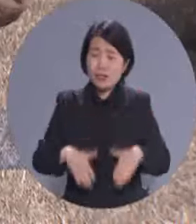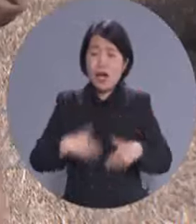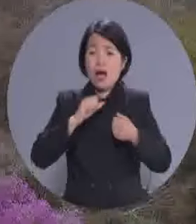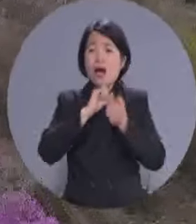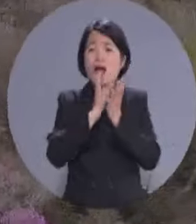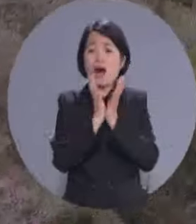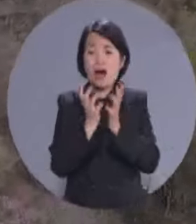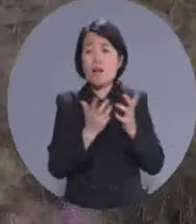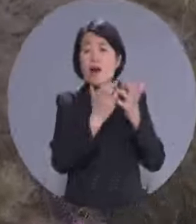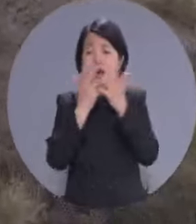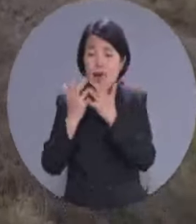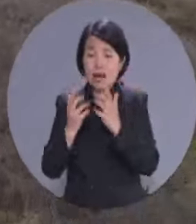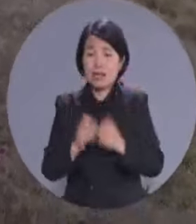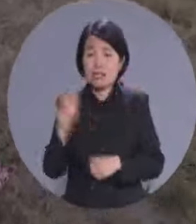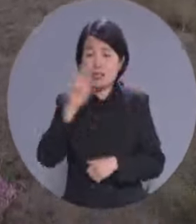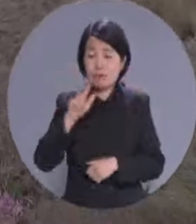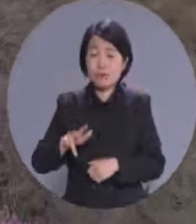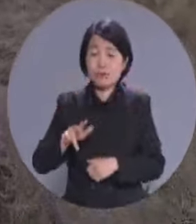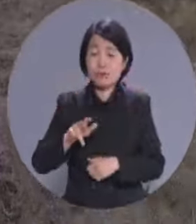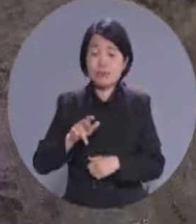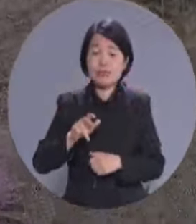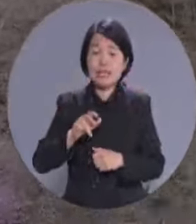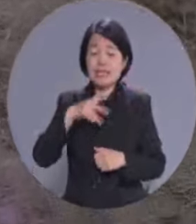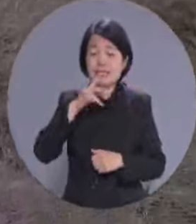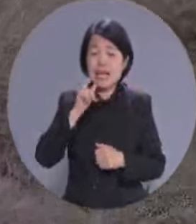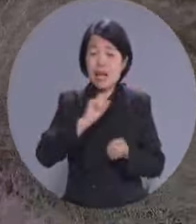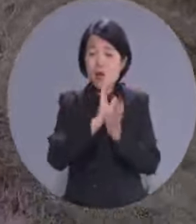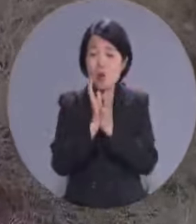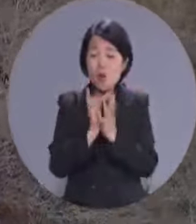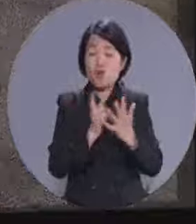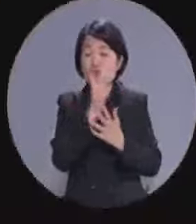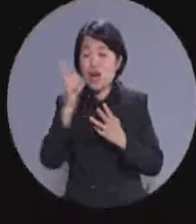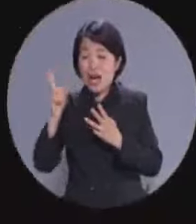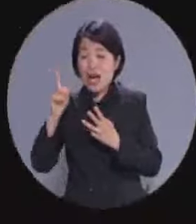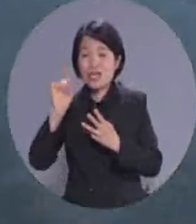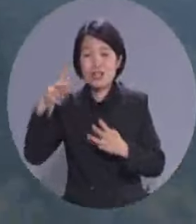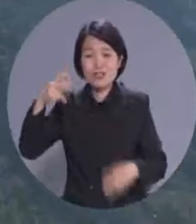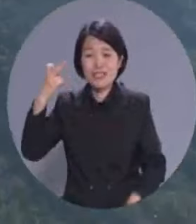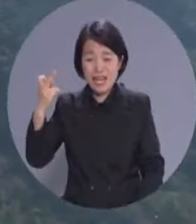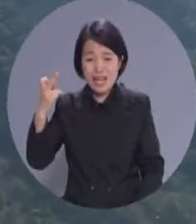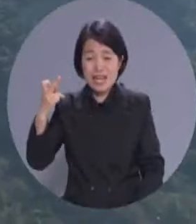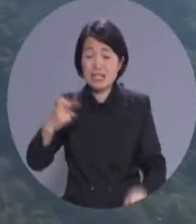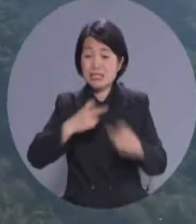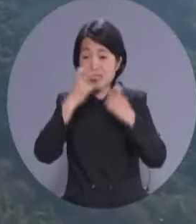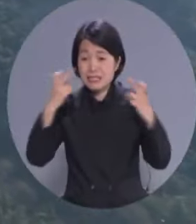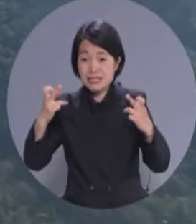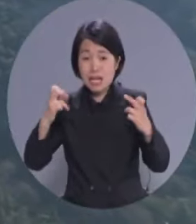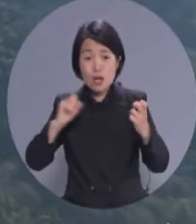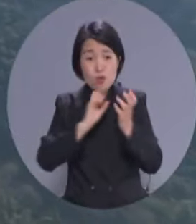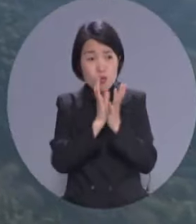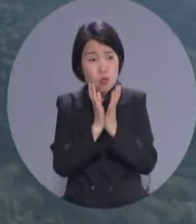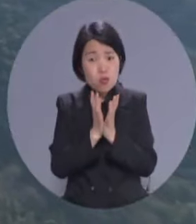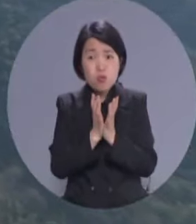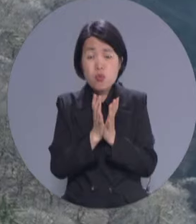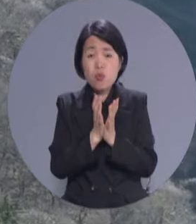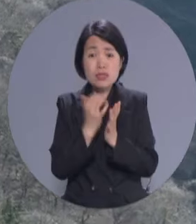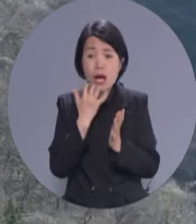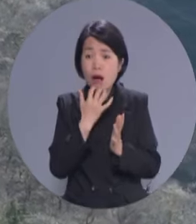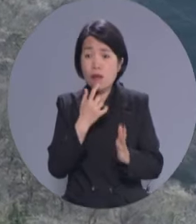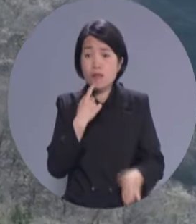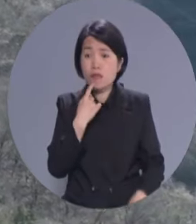피는데. 전국 3대 진달래 군락지 가운데 하나인 영취산. 산등성이의 좀처럼 연분홍빛